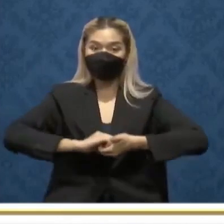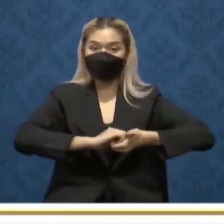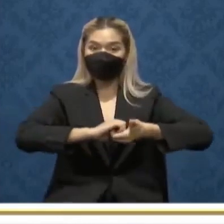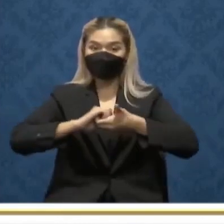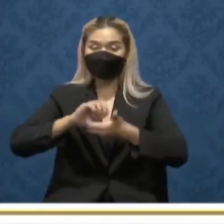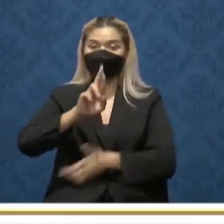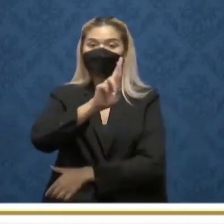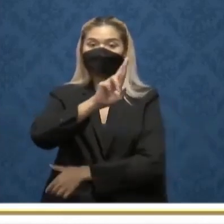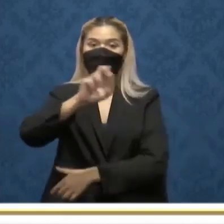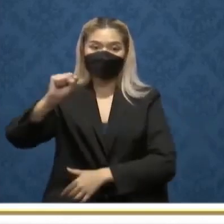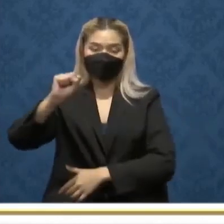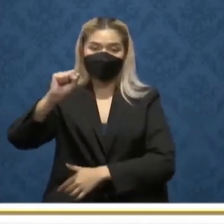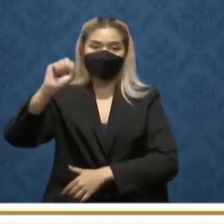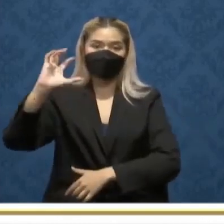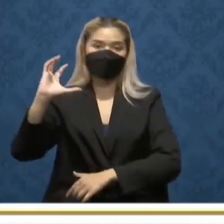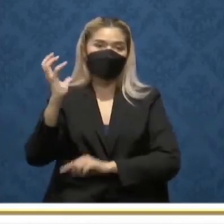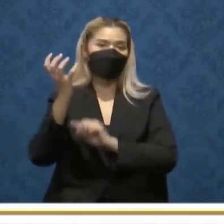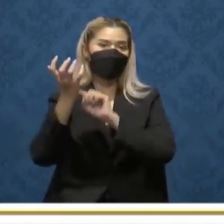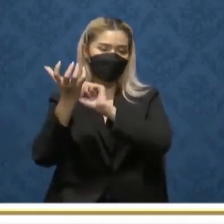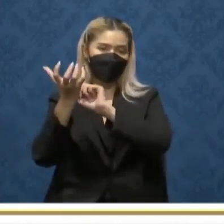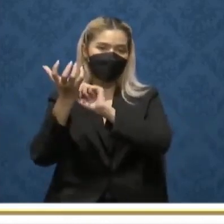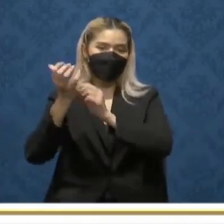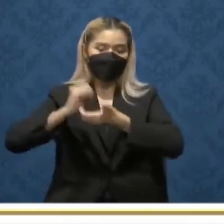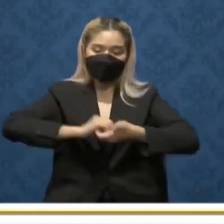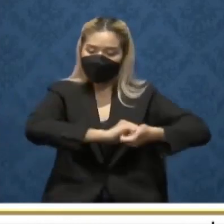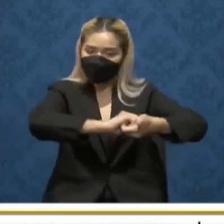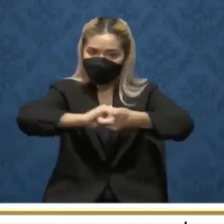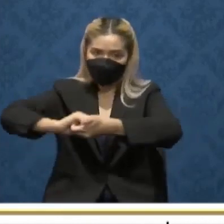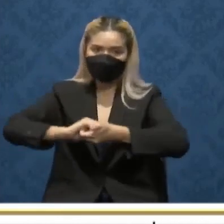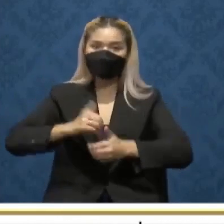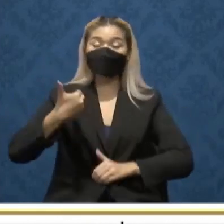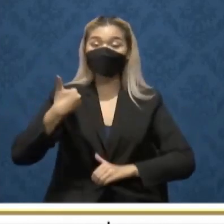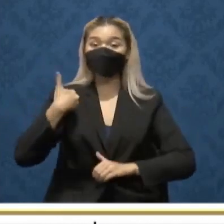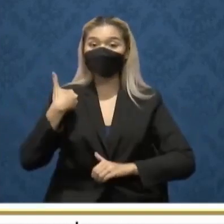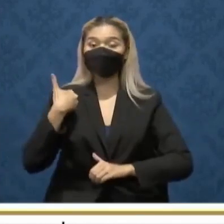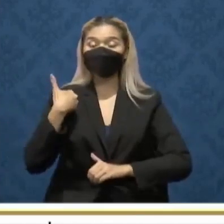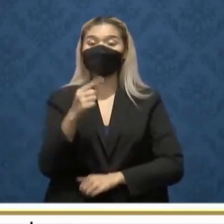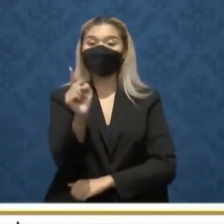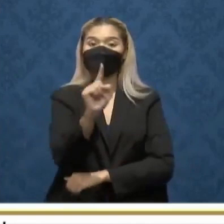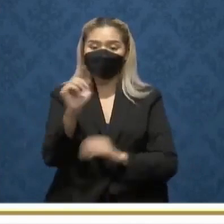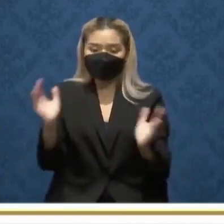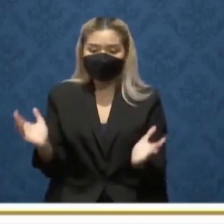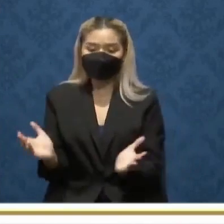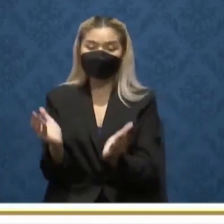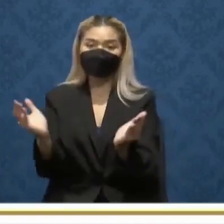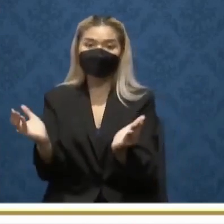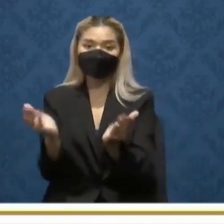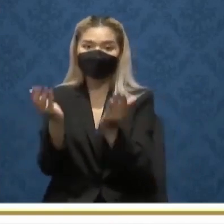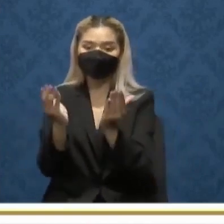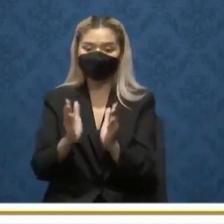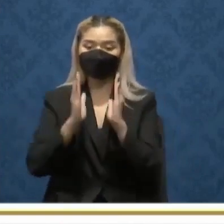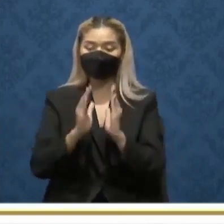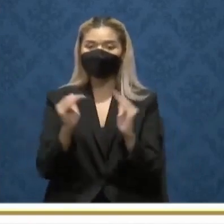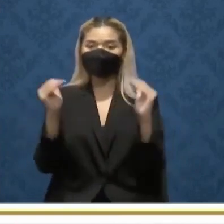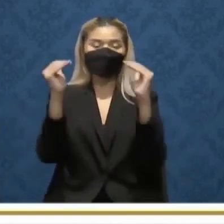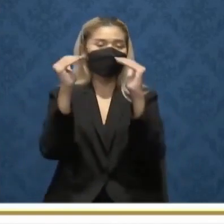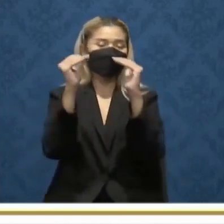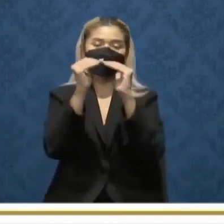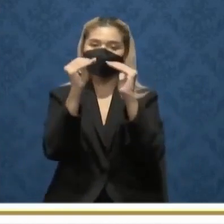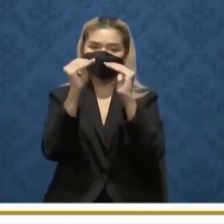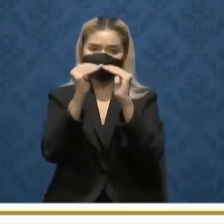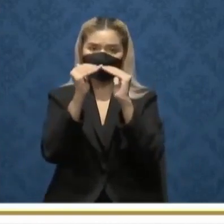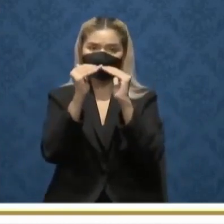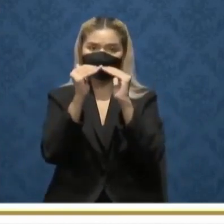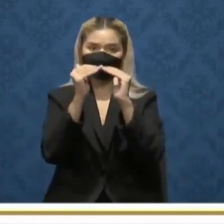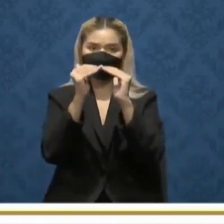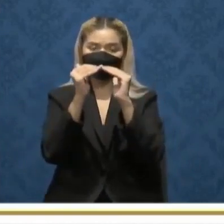ภาระหว่างประเทศอีกหลายด้านโดยเฉพาะการเสริมสร้างบทบาทความเท่าเทียมกันของสมาชิกที่เป็นความหลากหลายทางเ